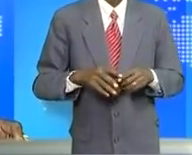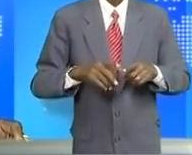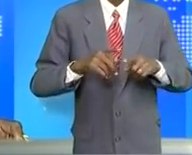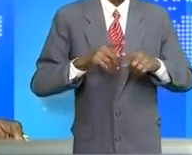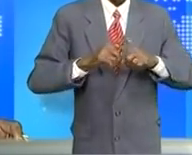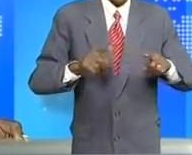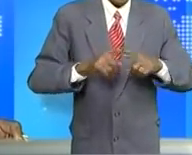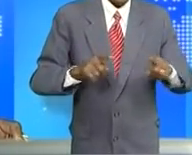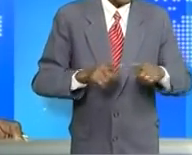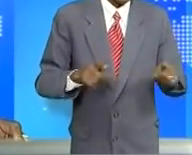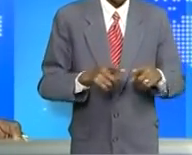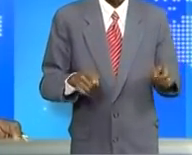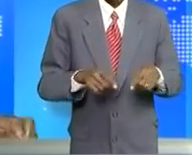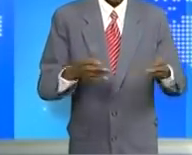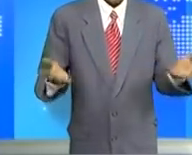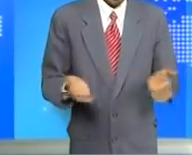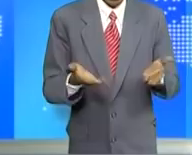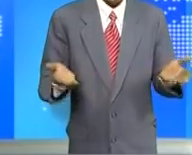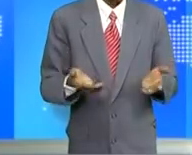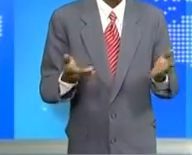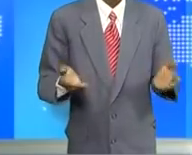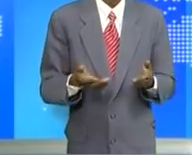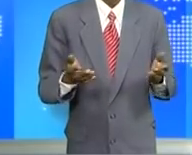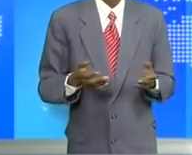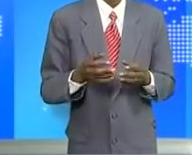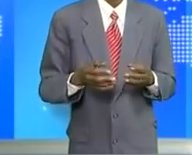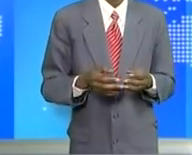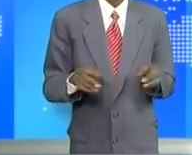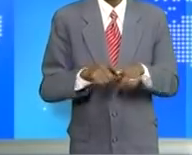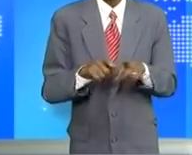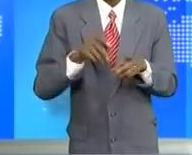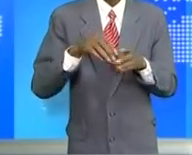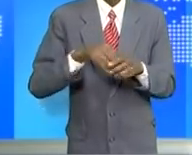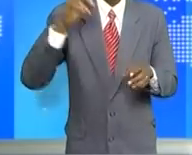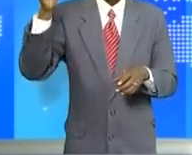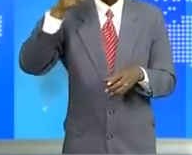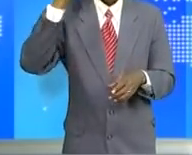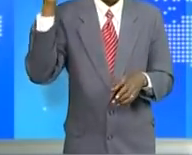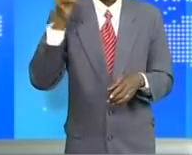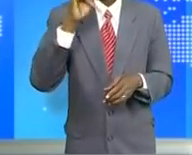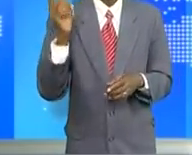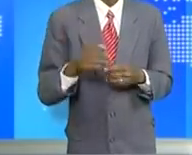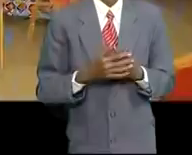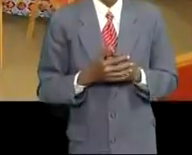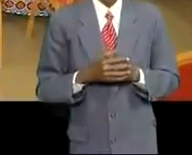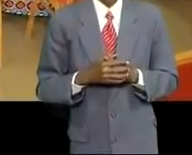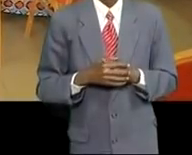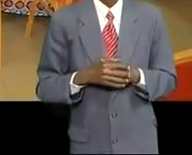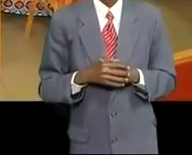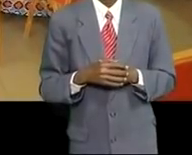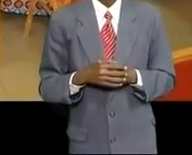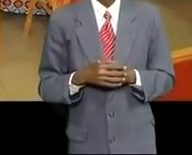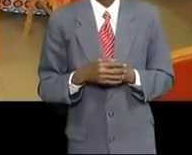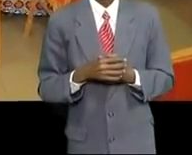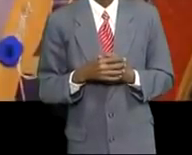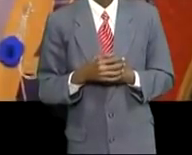continue à endeuiller des milliers de familles à travers le monde. Marie Kalong et Ramazani Moulanda pour le reportage. 30 personnes